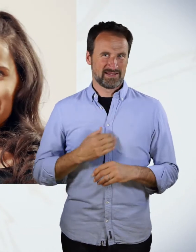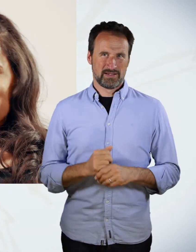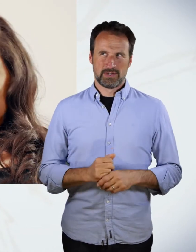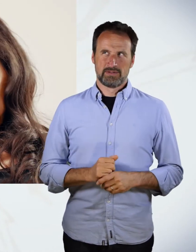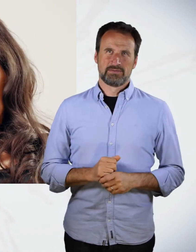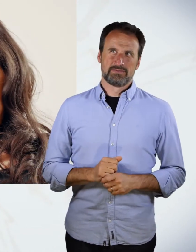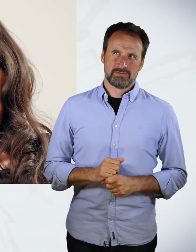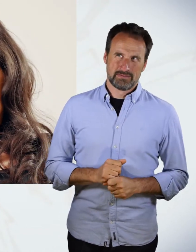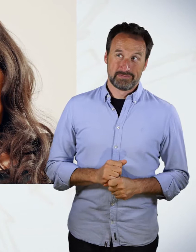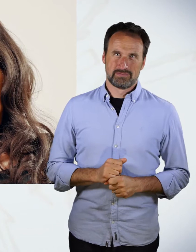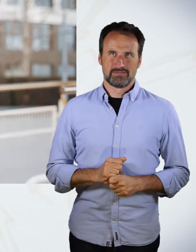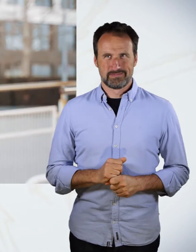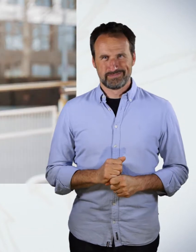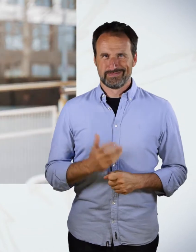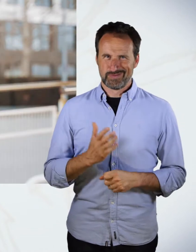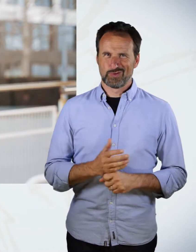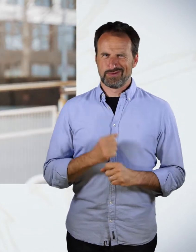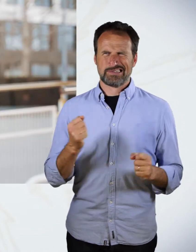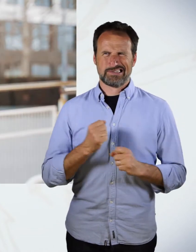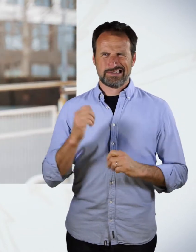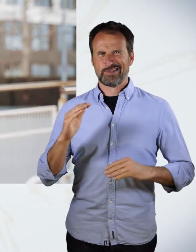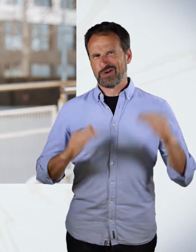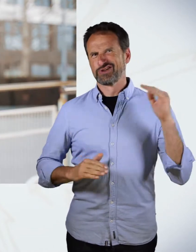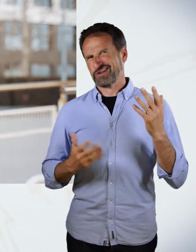die Differenz war halt schon ordentlich, ne?